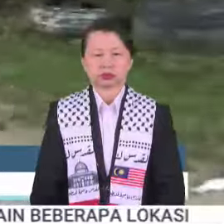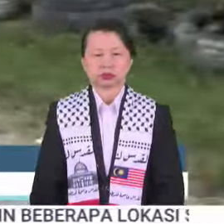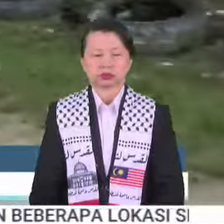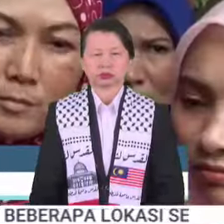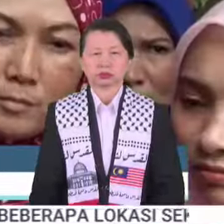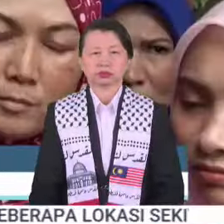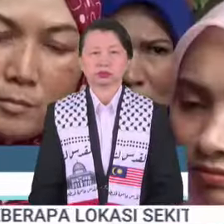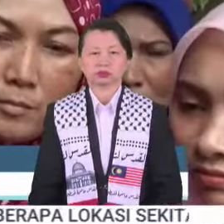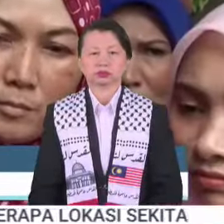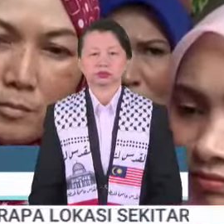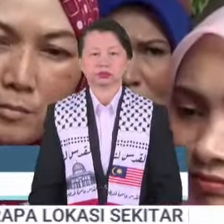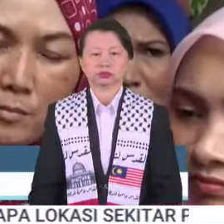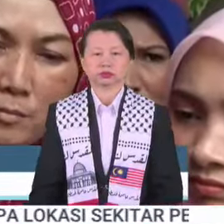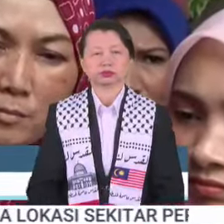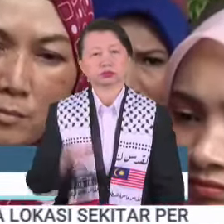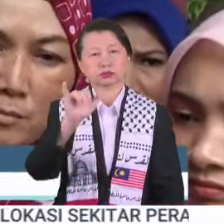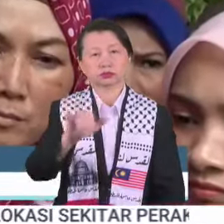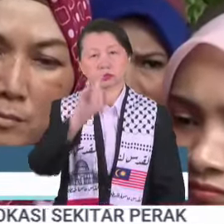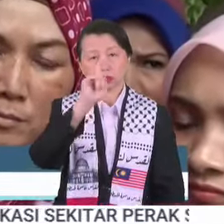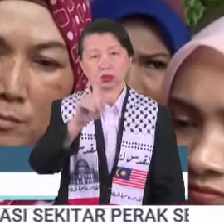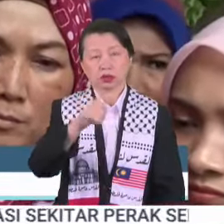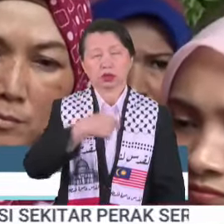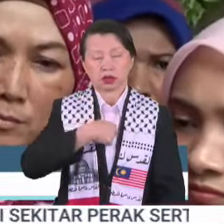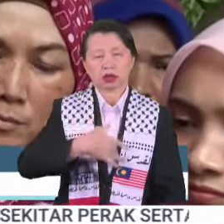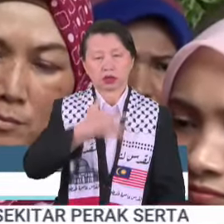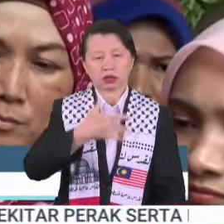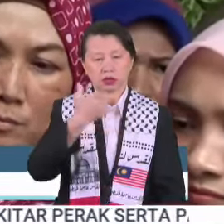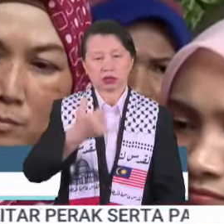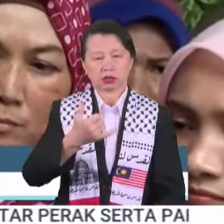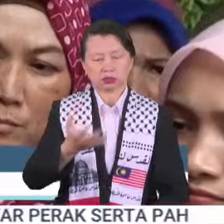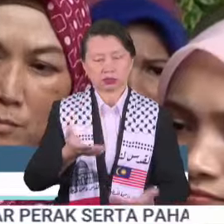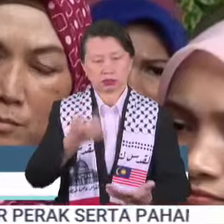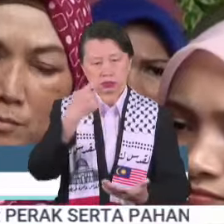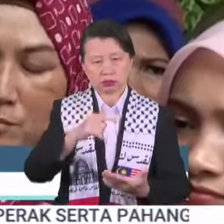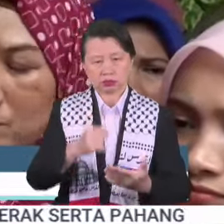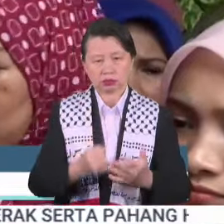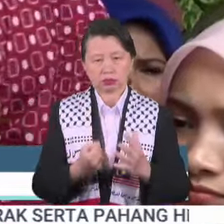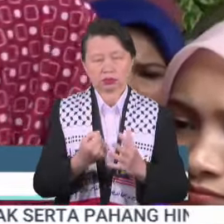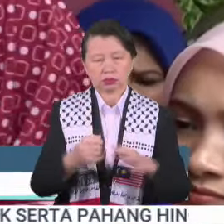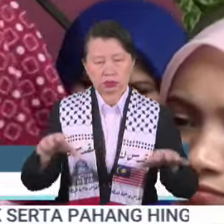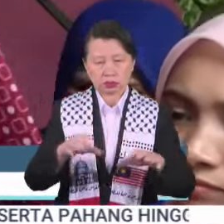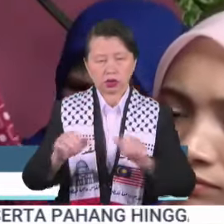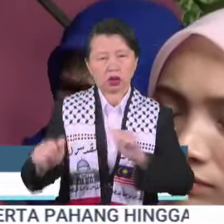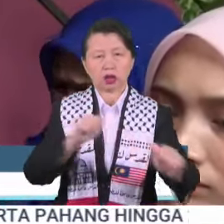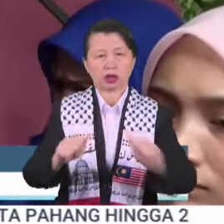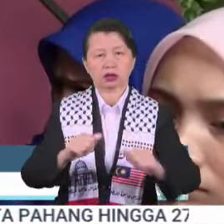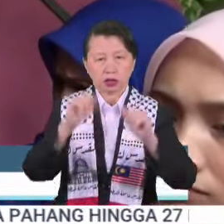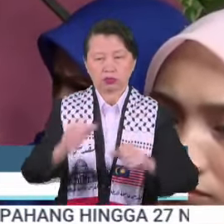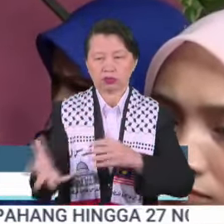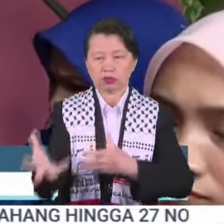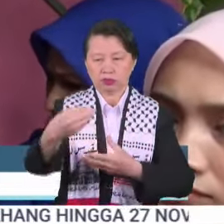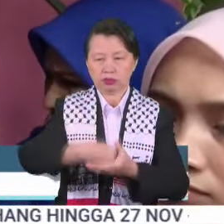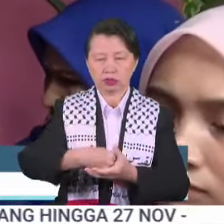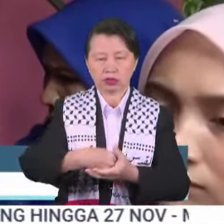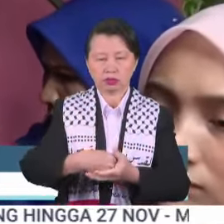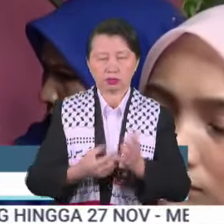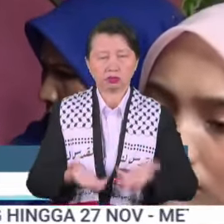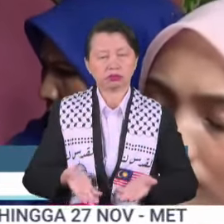pekerjaan tapi yang pastinya salah satu benda untuk menaikkan sesuatu adalah menimbulkan aktiviti yang boleh melibatkan